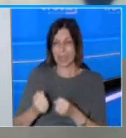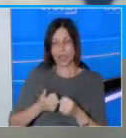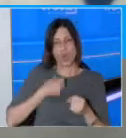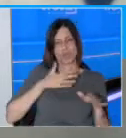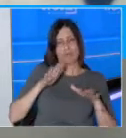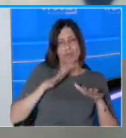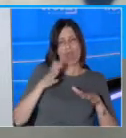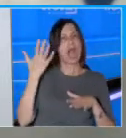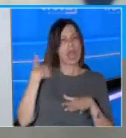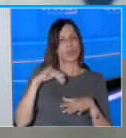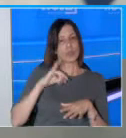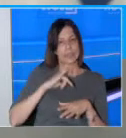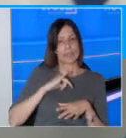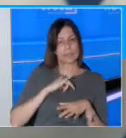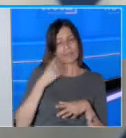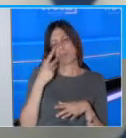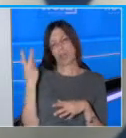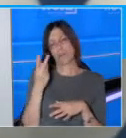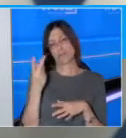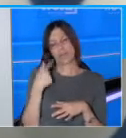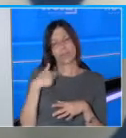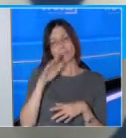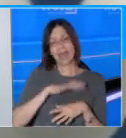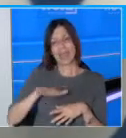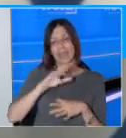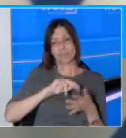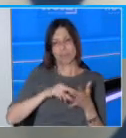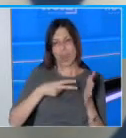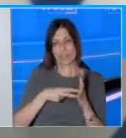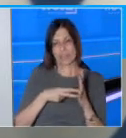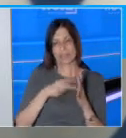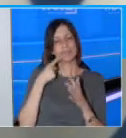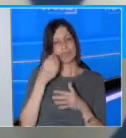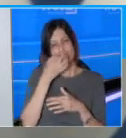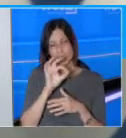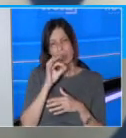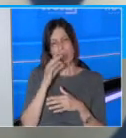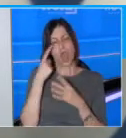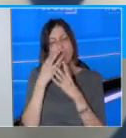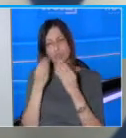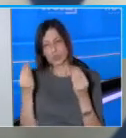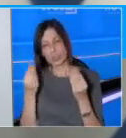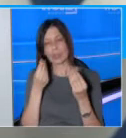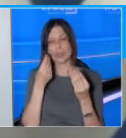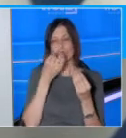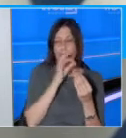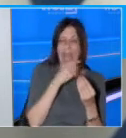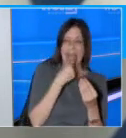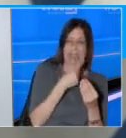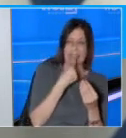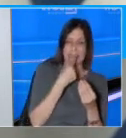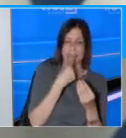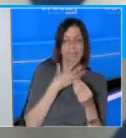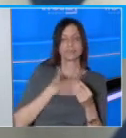היו עניינים. כן. וכמובן, אנחנו במערכת פוליטית, אז מותר לחשוד ומותר להגיד.